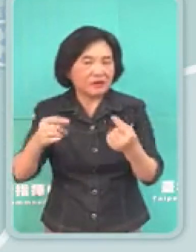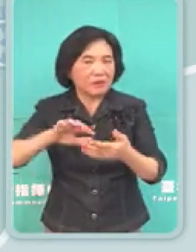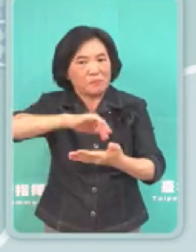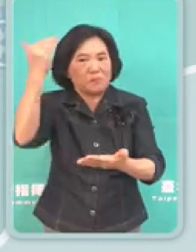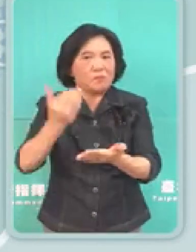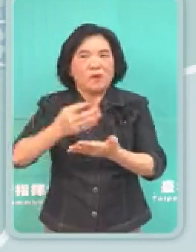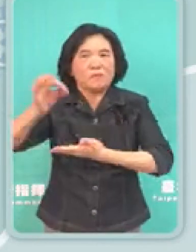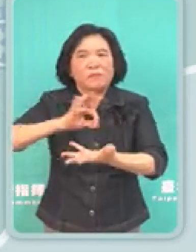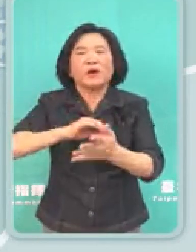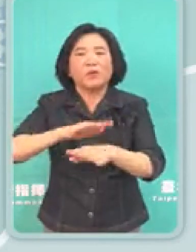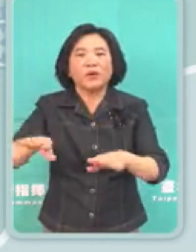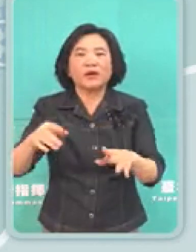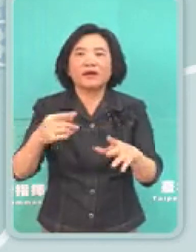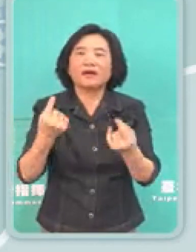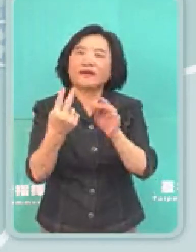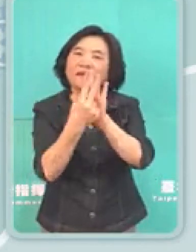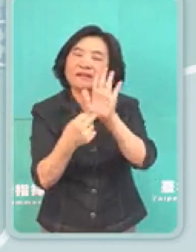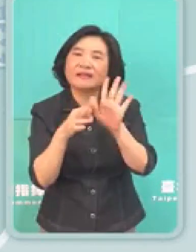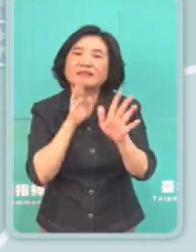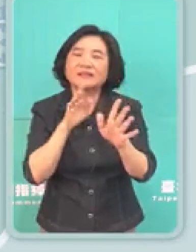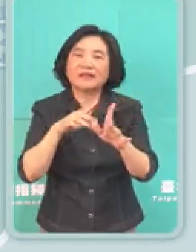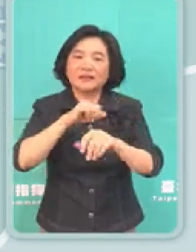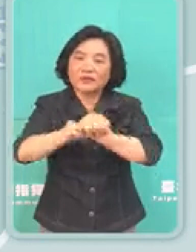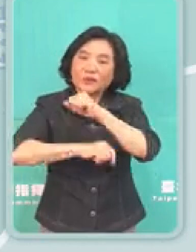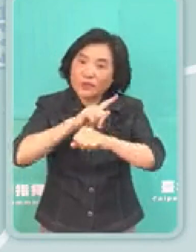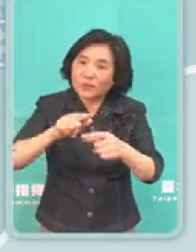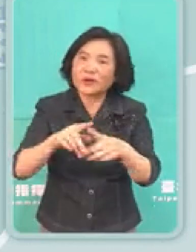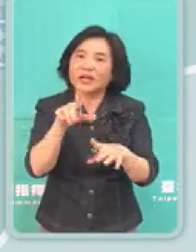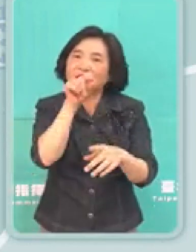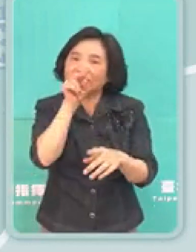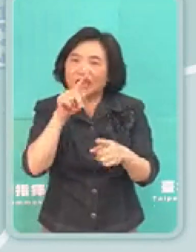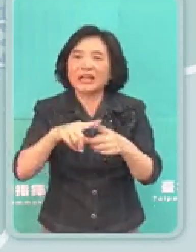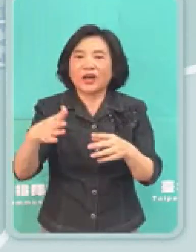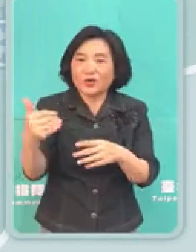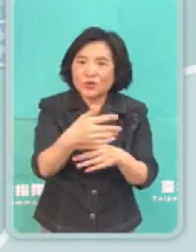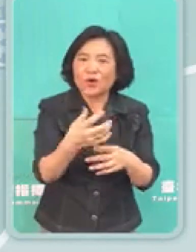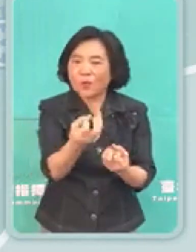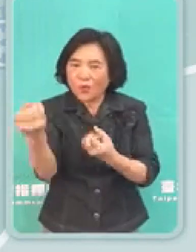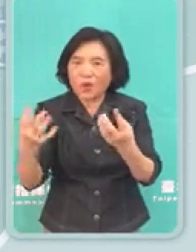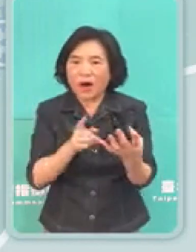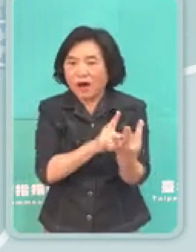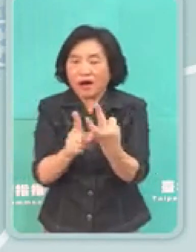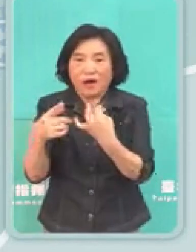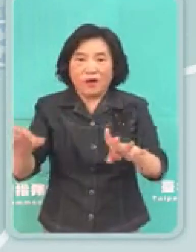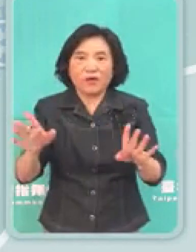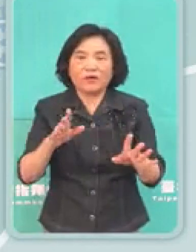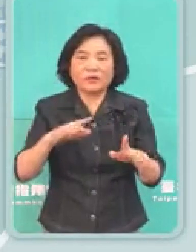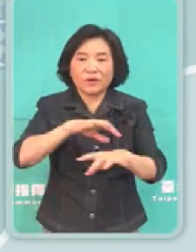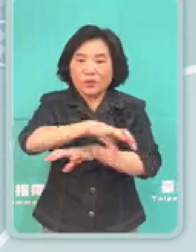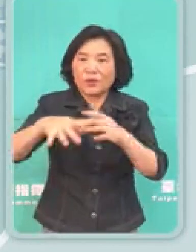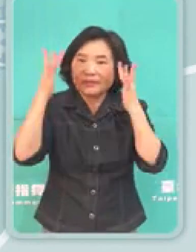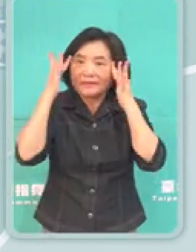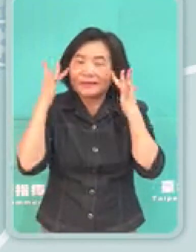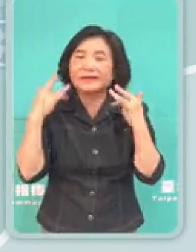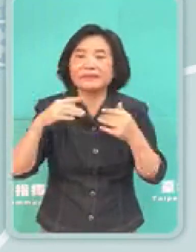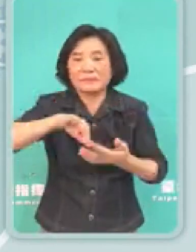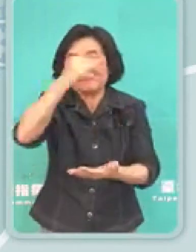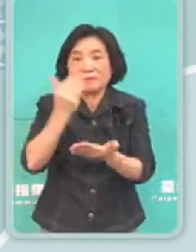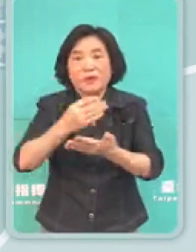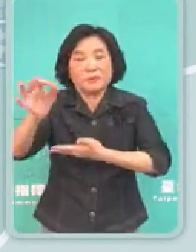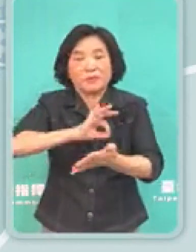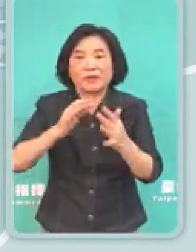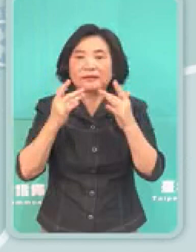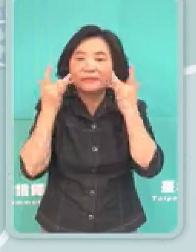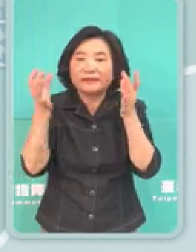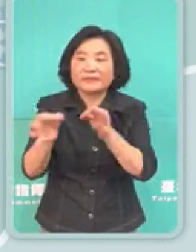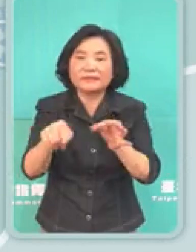场，比方说的哈，畜产公司、渔产公司、花卉，甚至环南批发市场，他们都有个